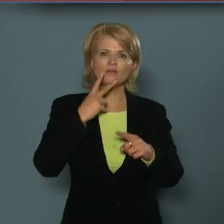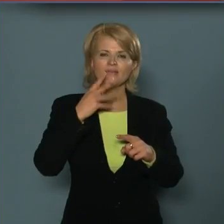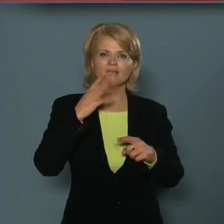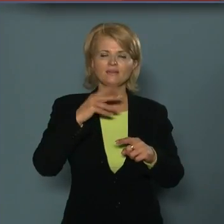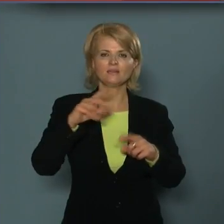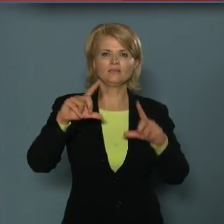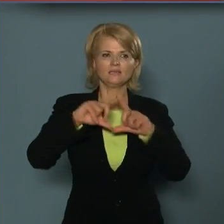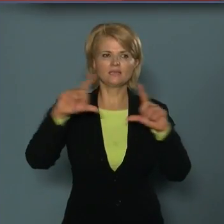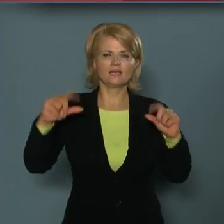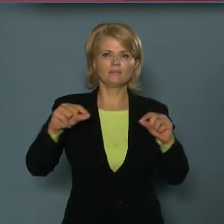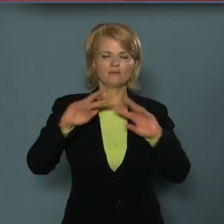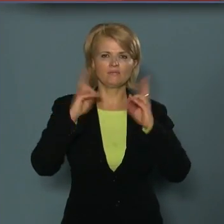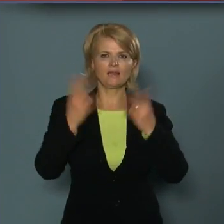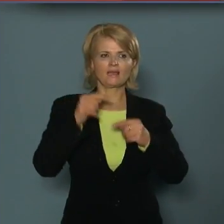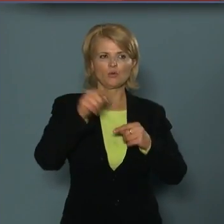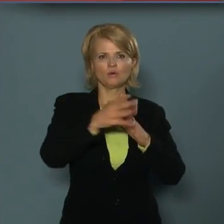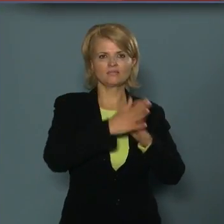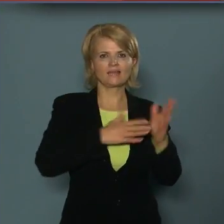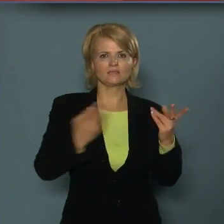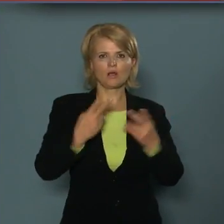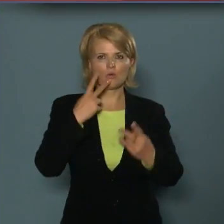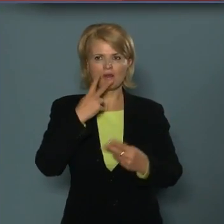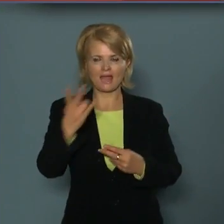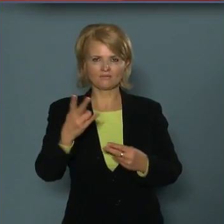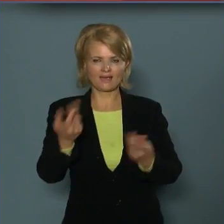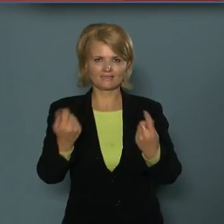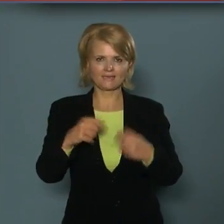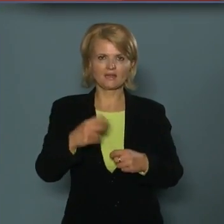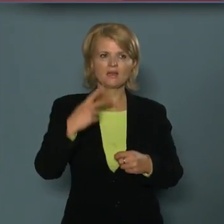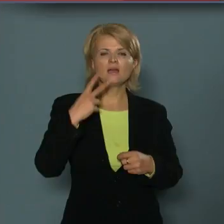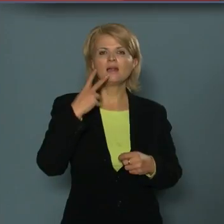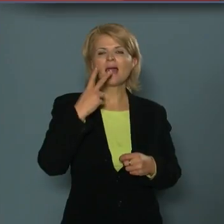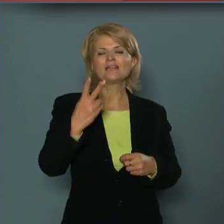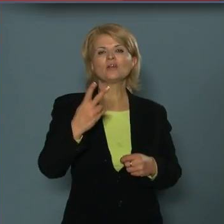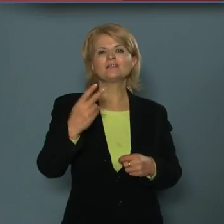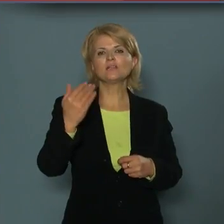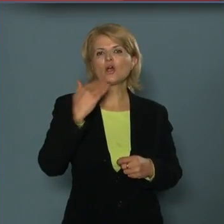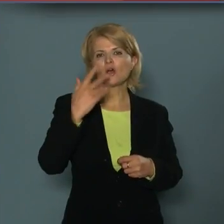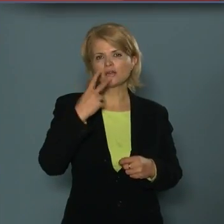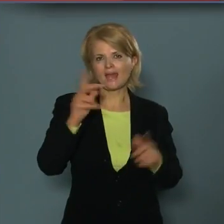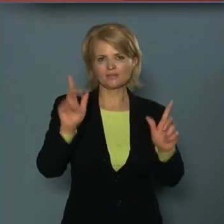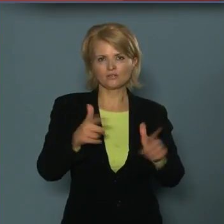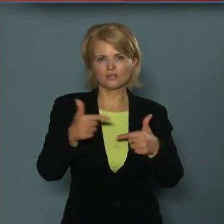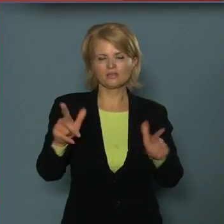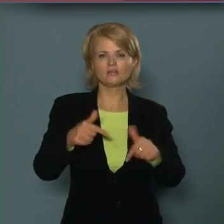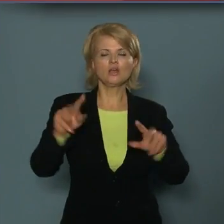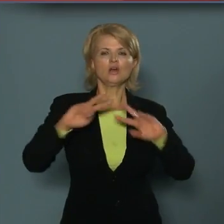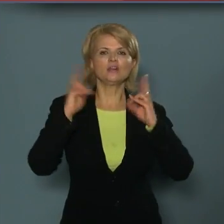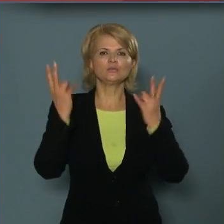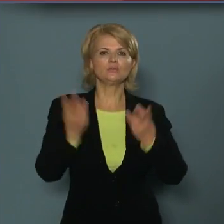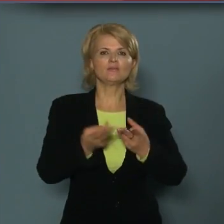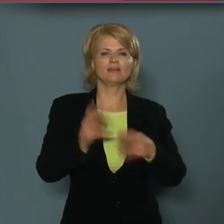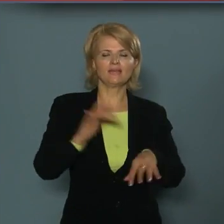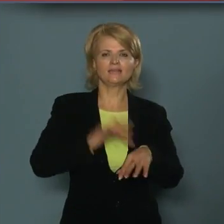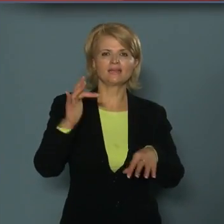ott kezdődik, ahol a látvány zárul. Láthatni akarja a láthatatlant, megérezteti mindazt az összefüggést, amely az univerzumot